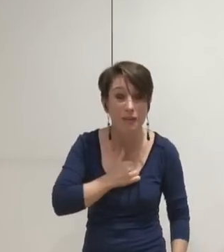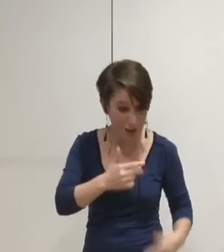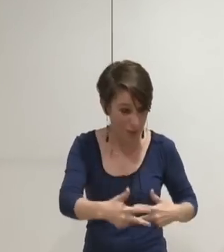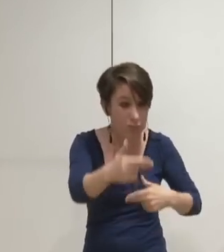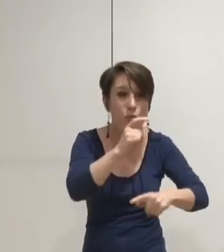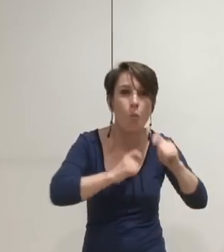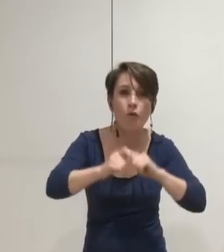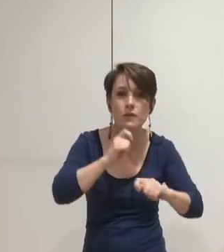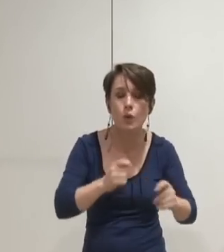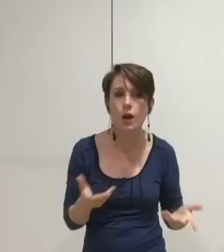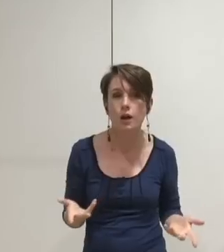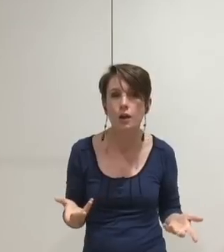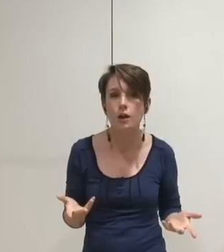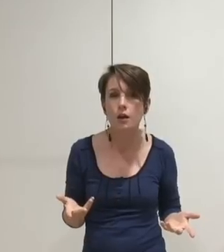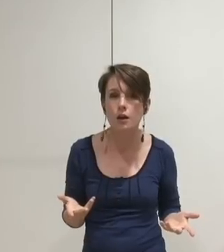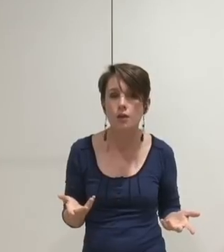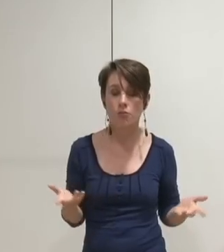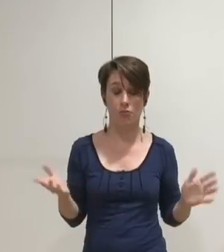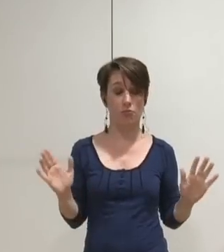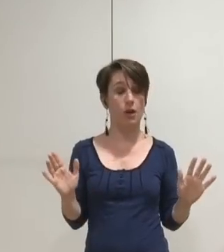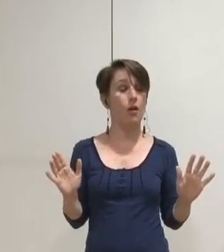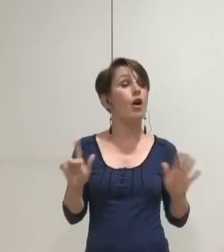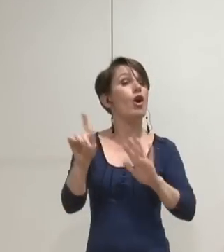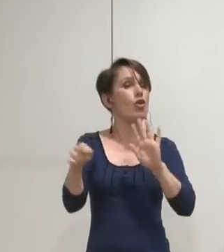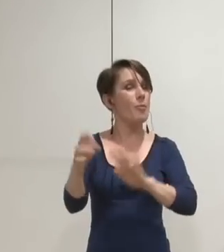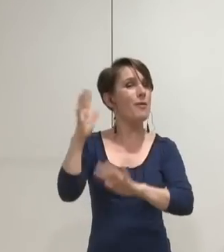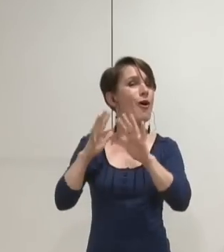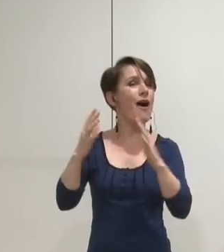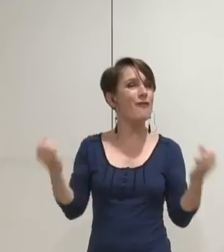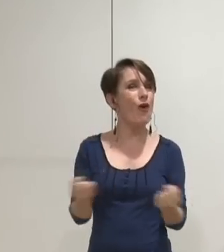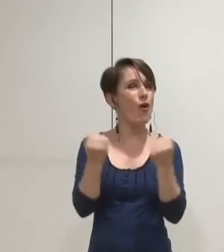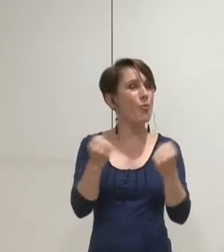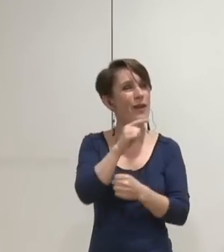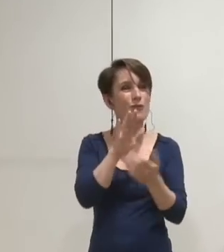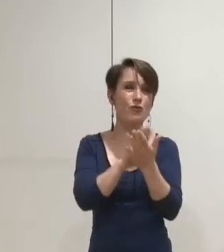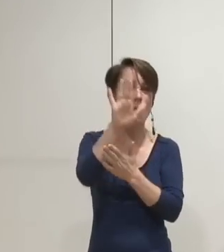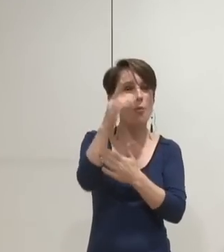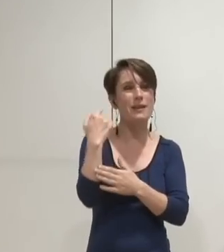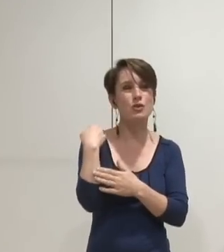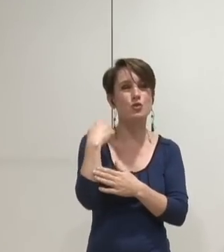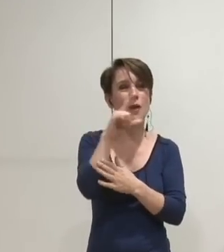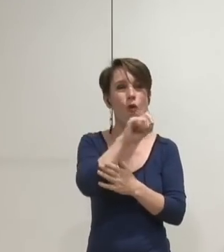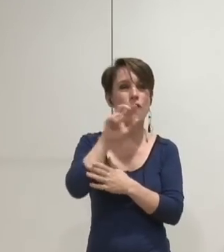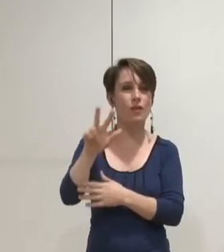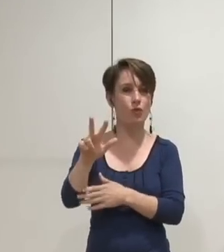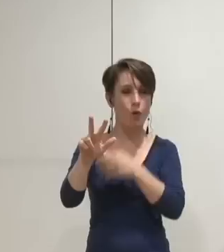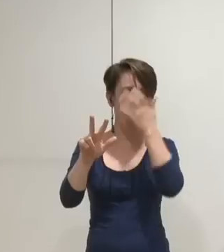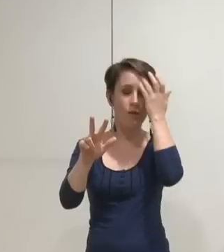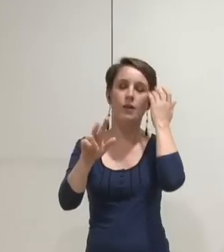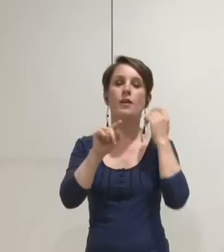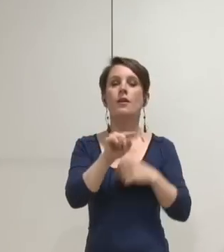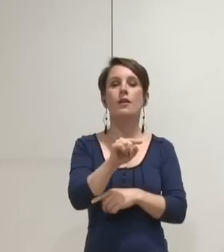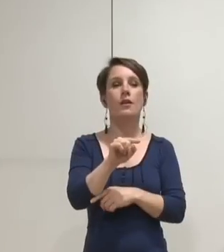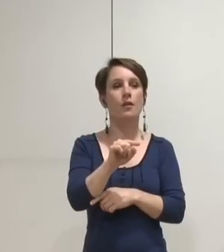même président déjà sur votre engagement numéro 23 de la campagne qui remettait en cause le plan de performance en cours